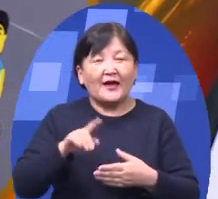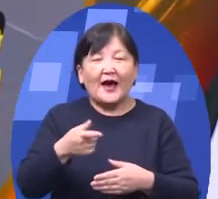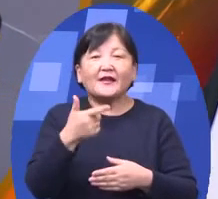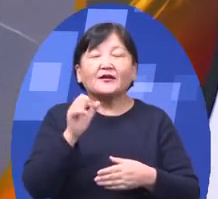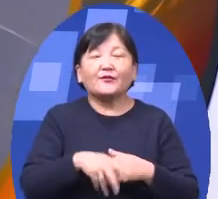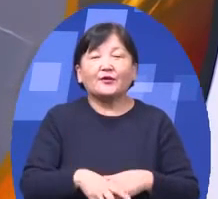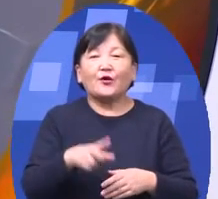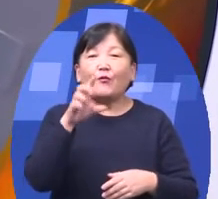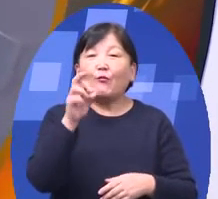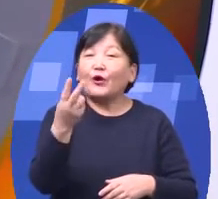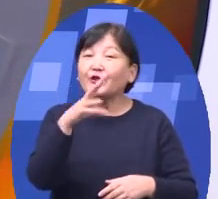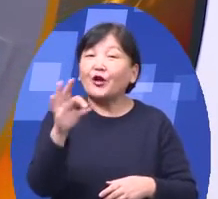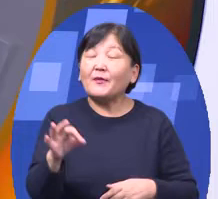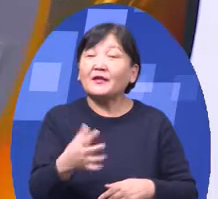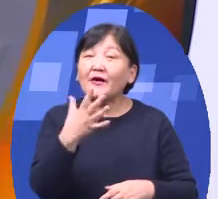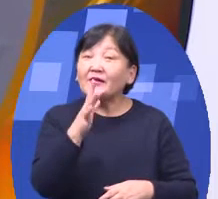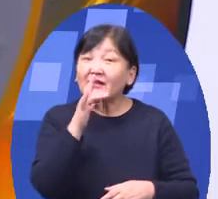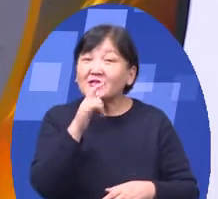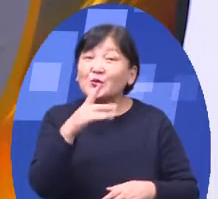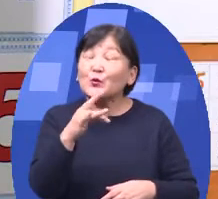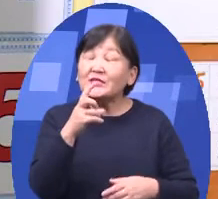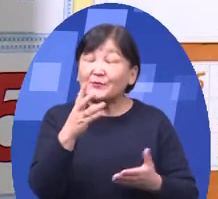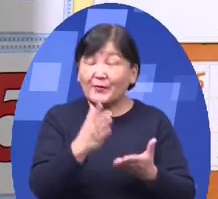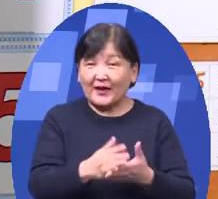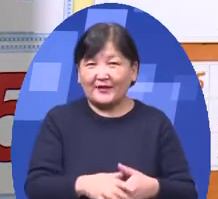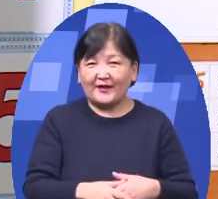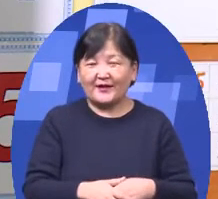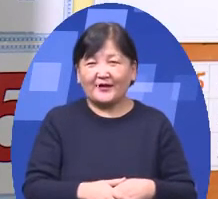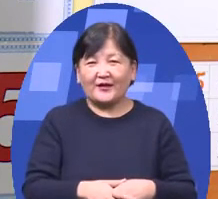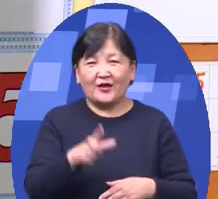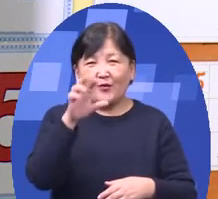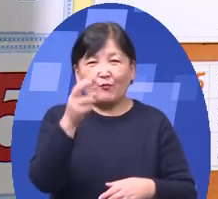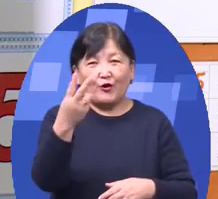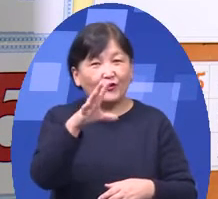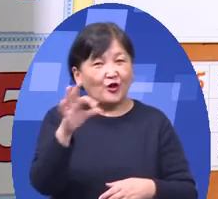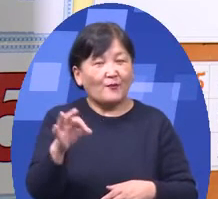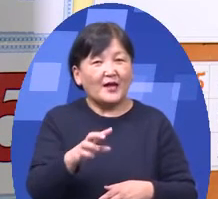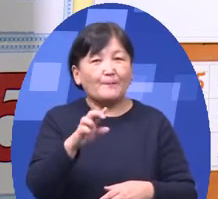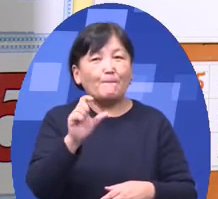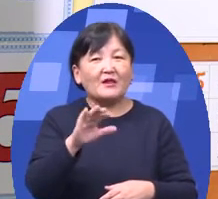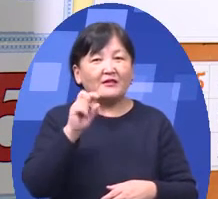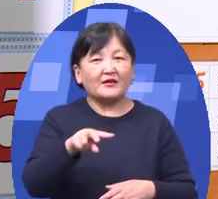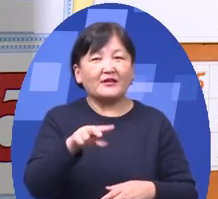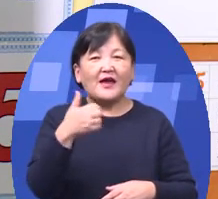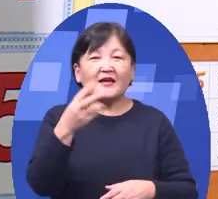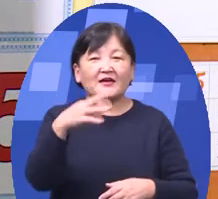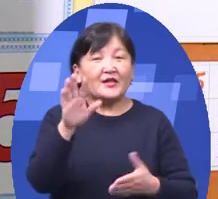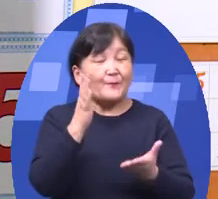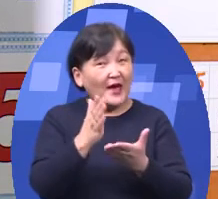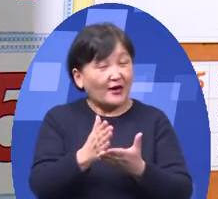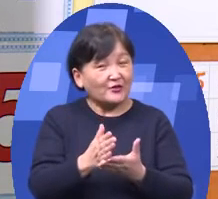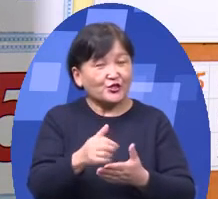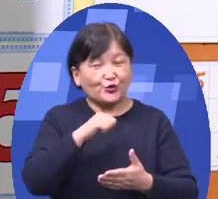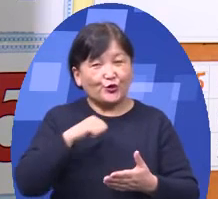энэ жил 5 нас хүрчээ. Болдоо маань бэлтгэл ангийн хүүхэд учраас энэ жил төрсөн